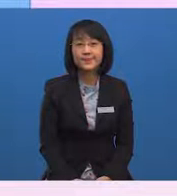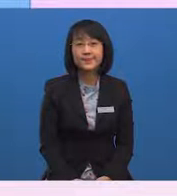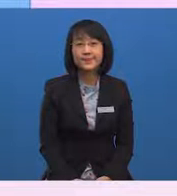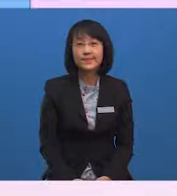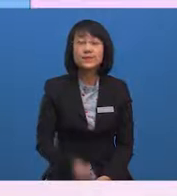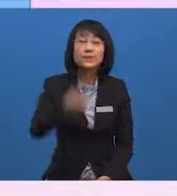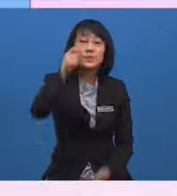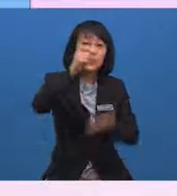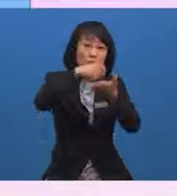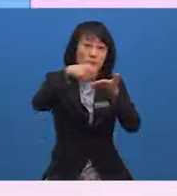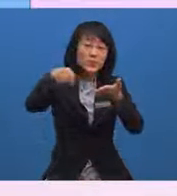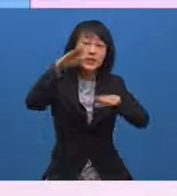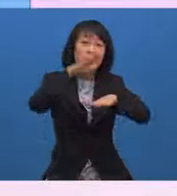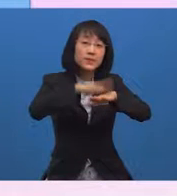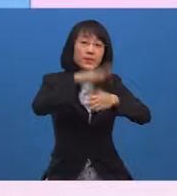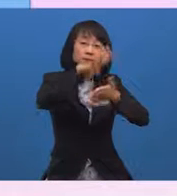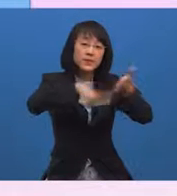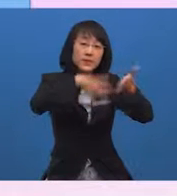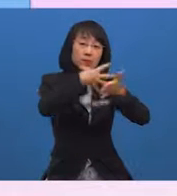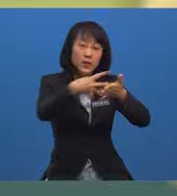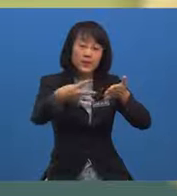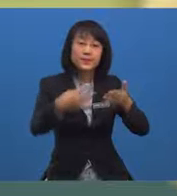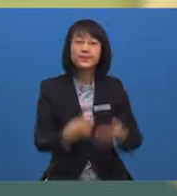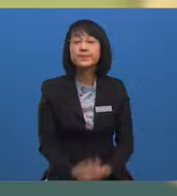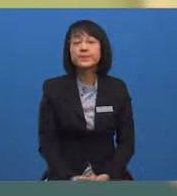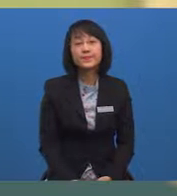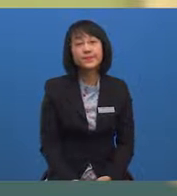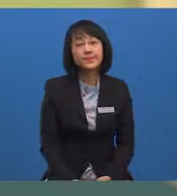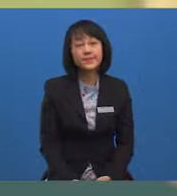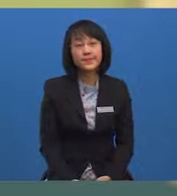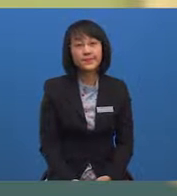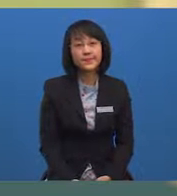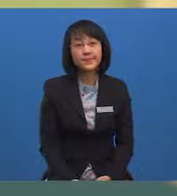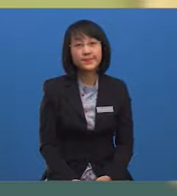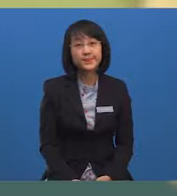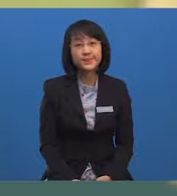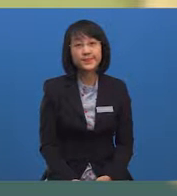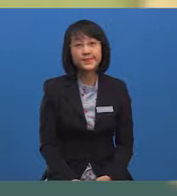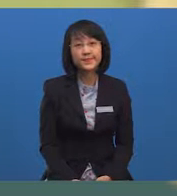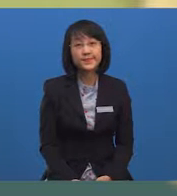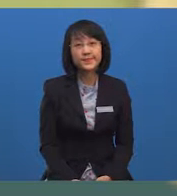jadual yang seperti di skrin. Seterusnya,